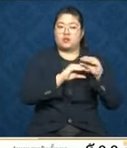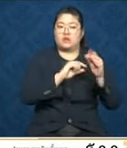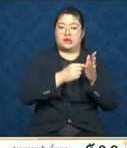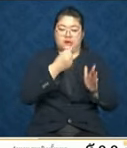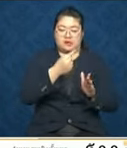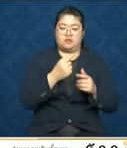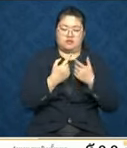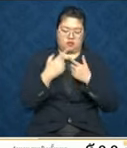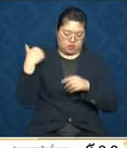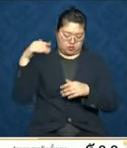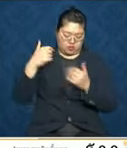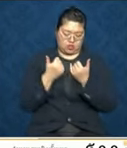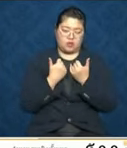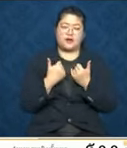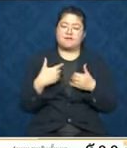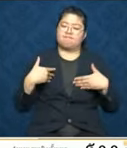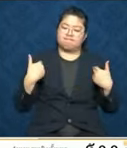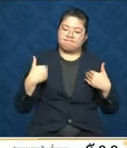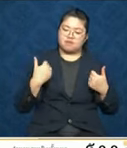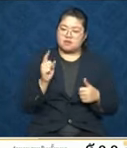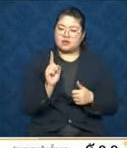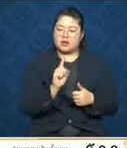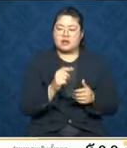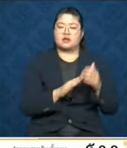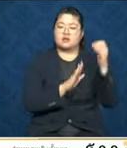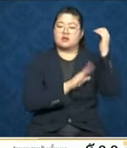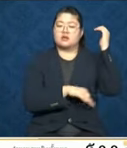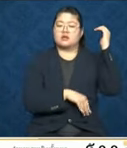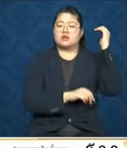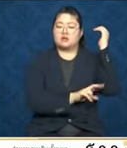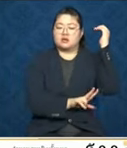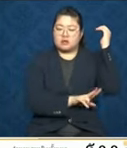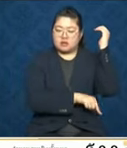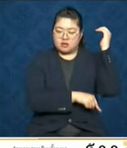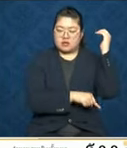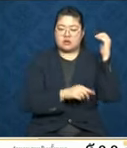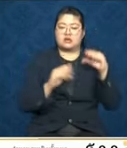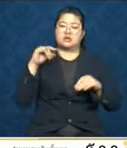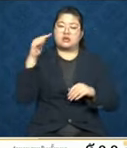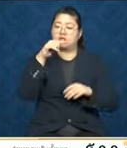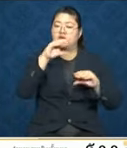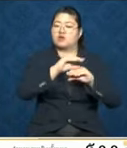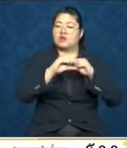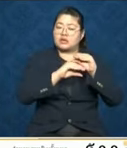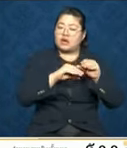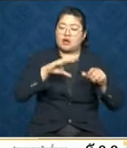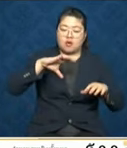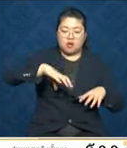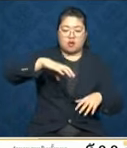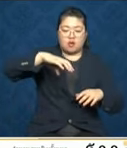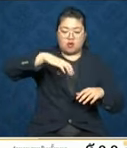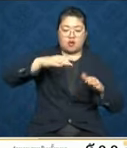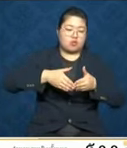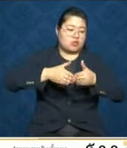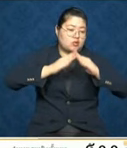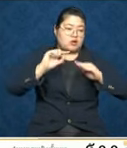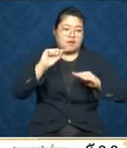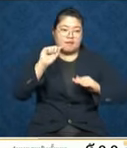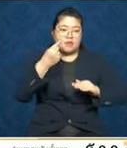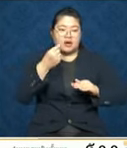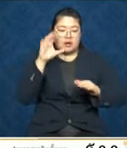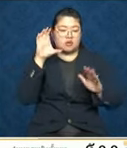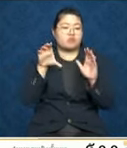ก็ดีใจชาวนราธิวาส3จังหวัดดีใจที่เราจะได้สนามบินใหม่อาคารใหม่นะครับดังจะเห็นใน